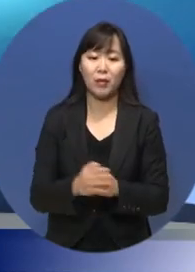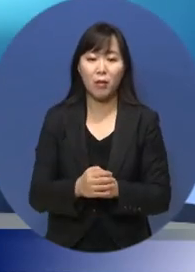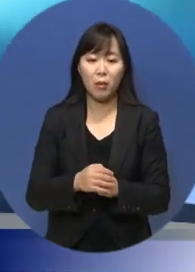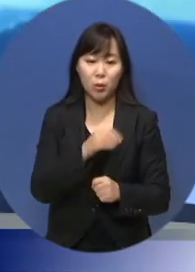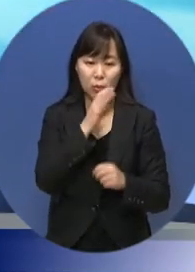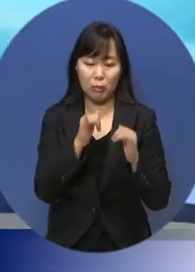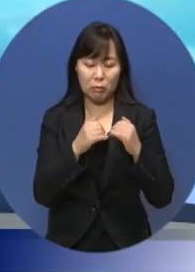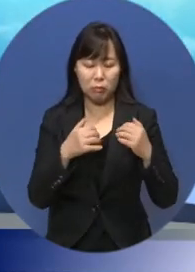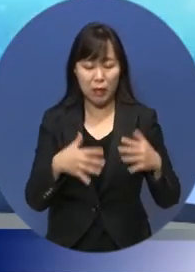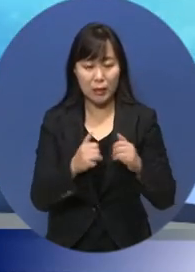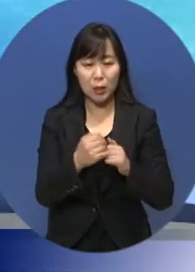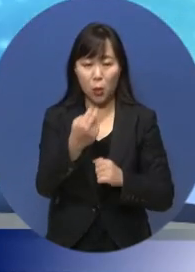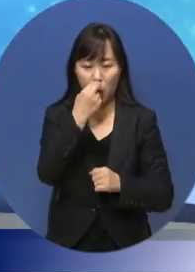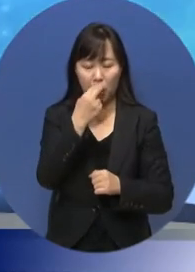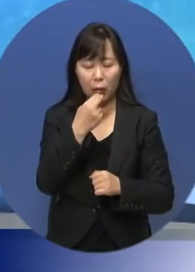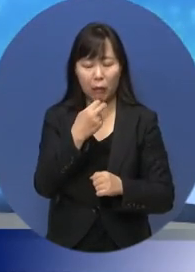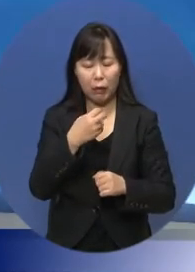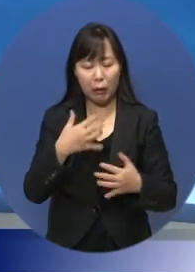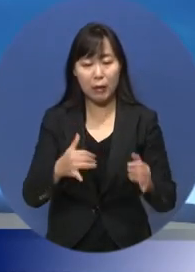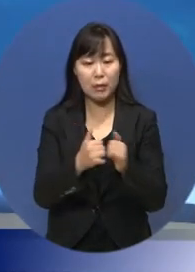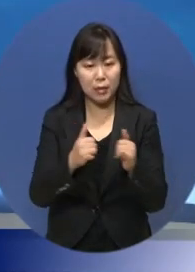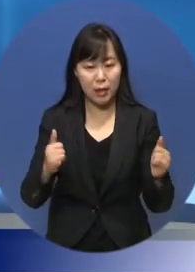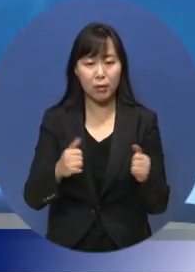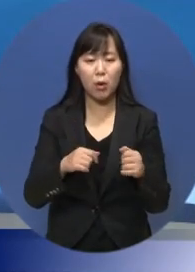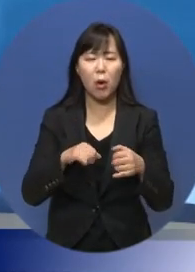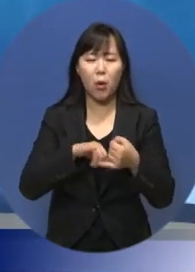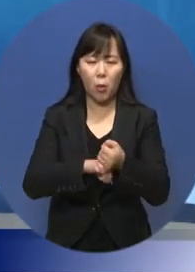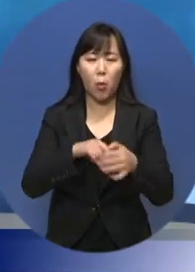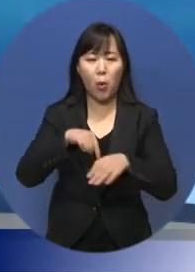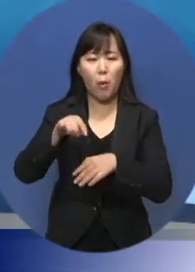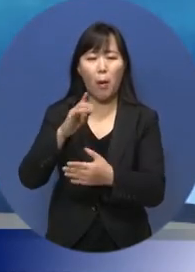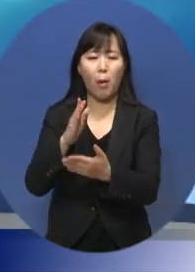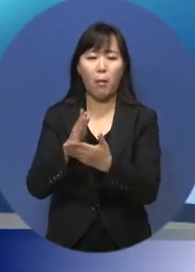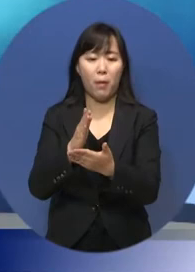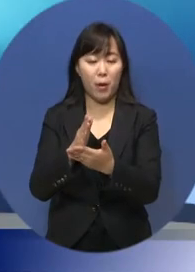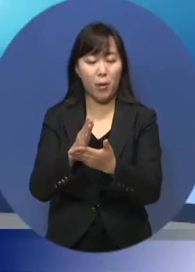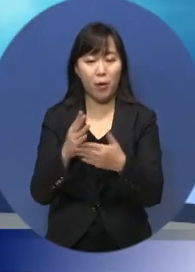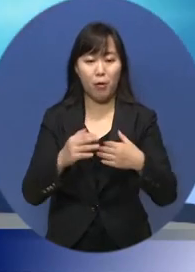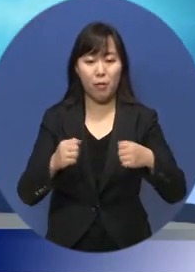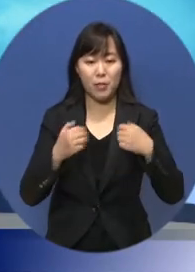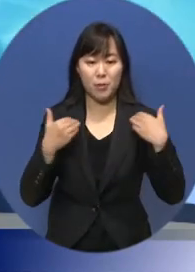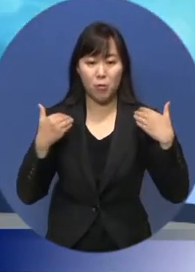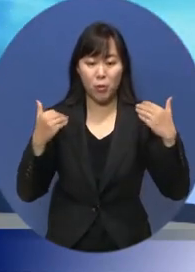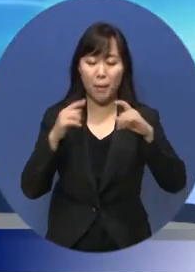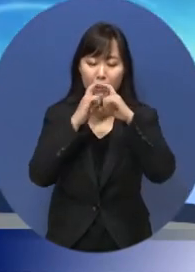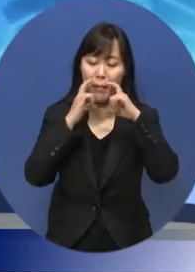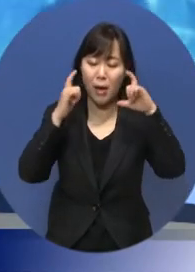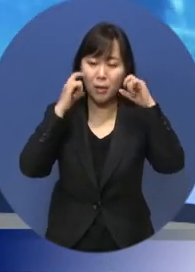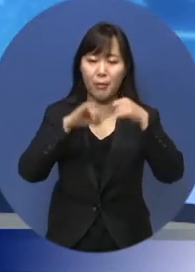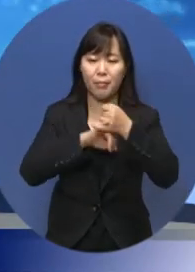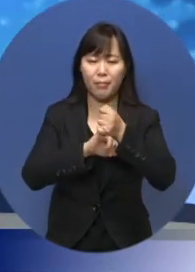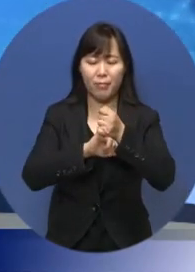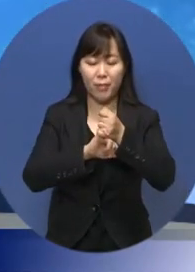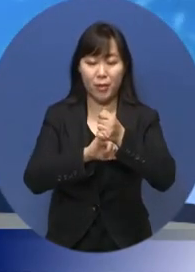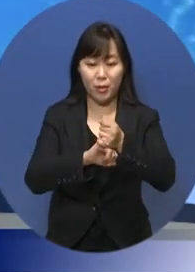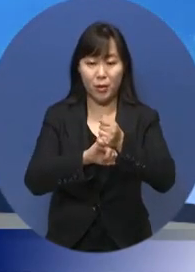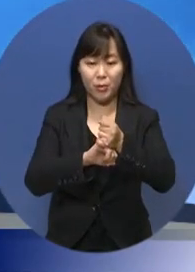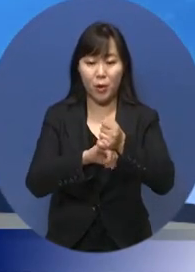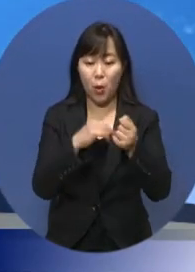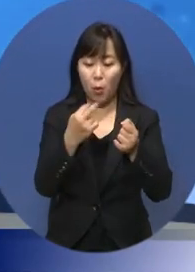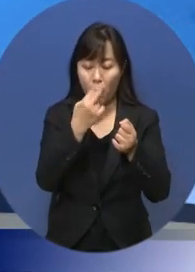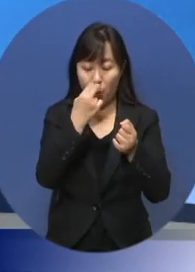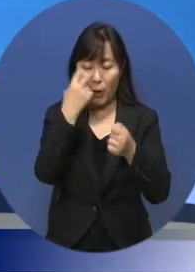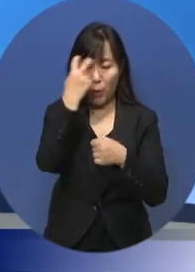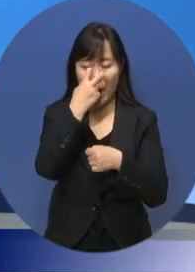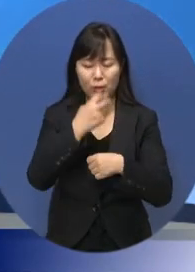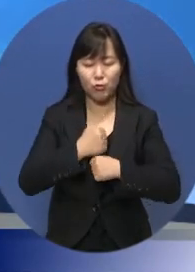노약자나 호흡기 질환자는 필히 실외 활동을 자제하고 건강한 성인도 마스크를 꼭 착용하고